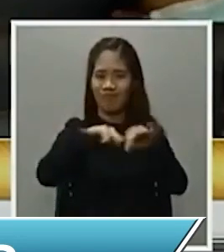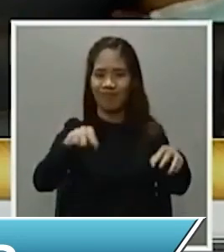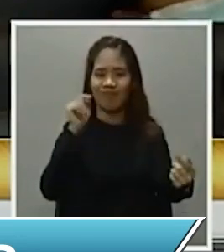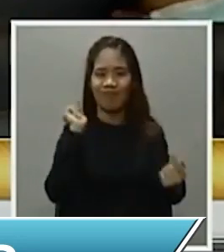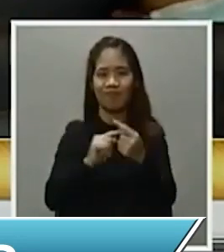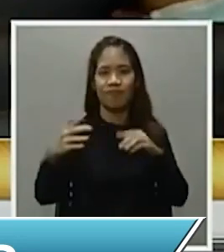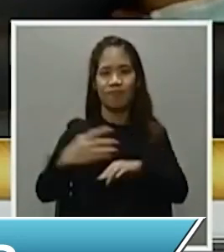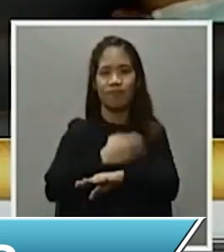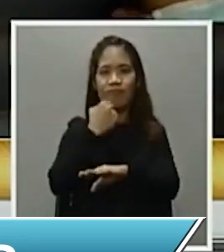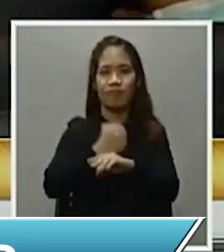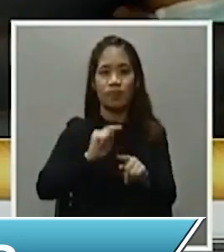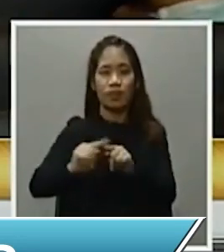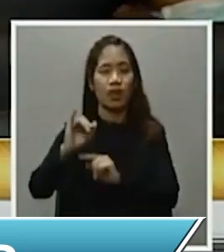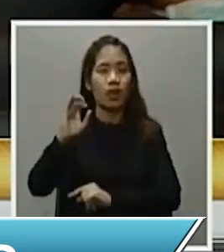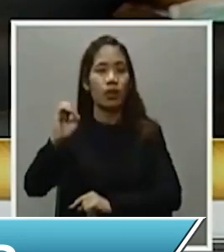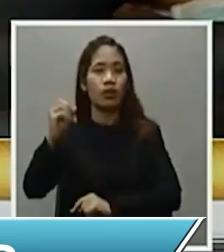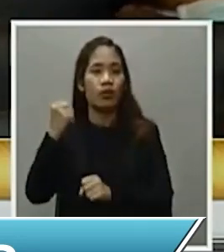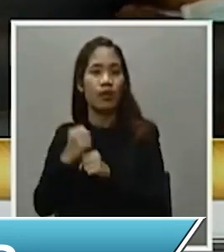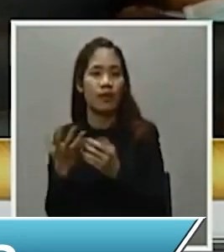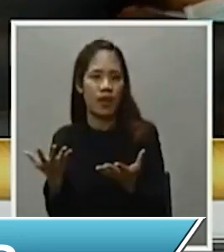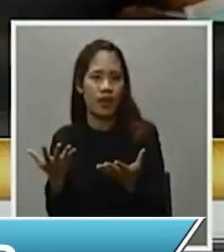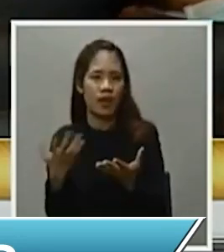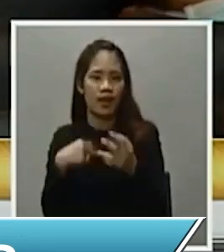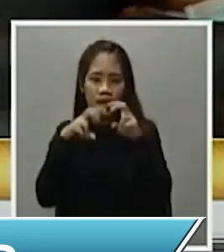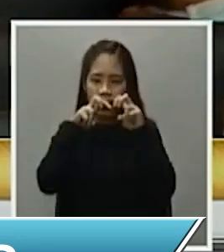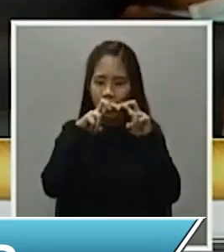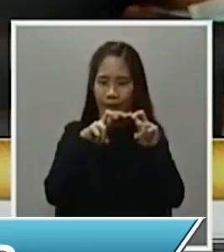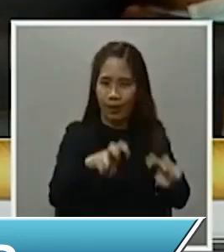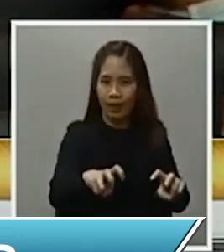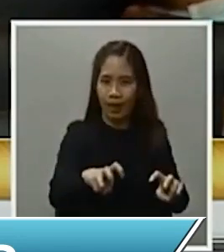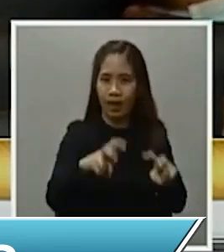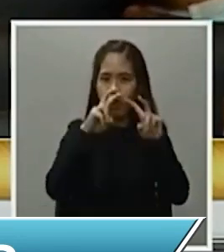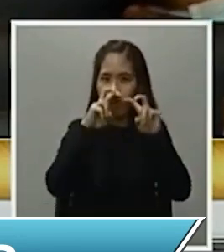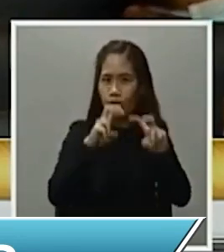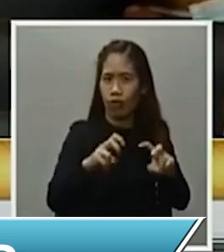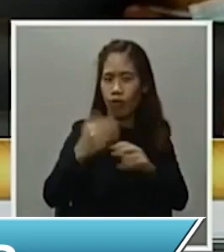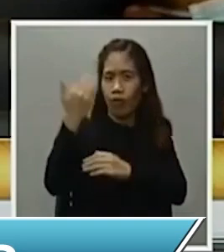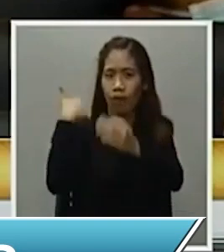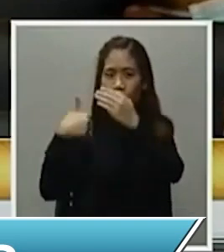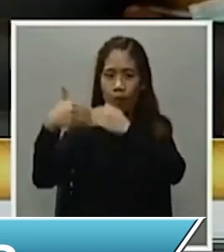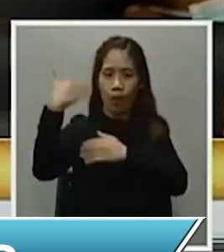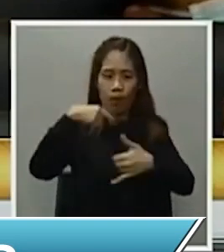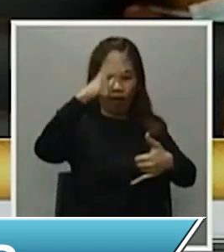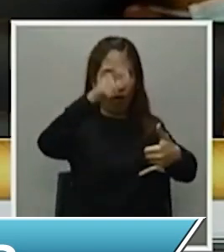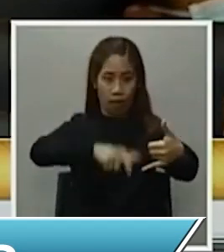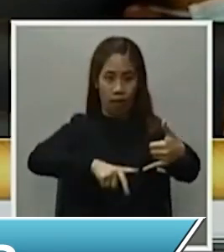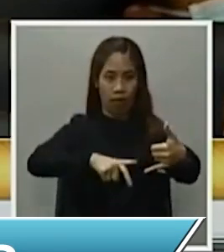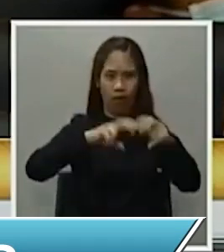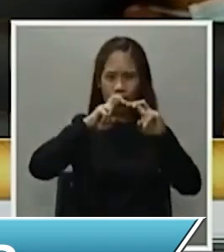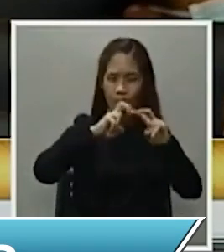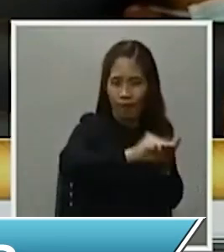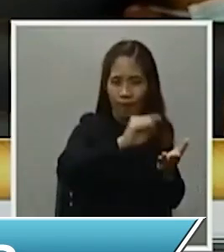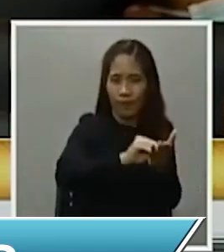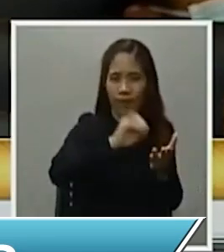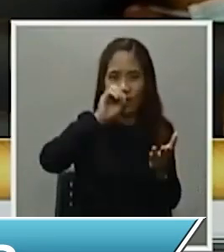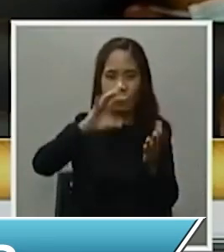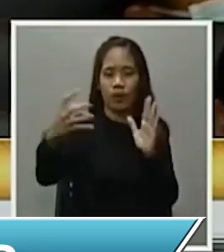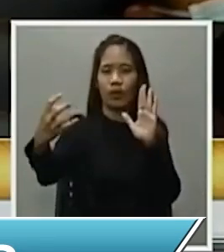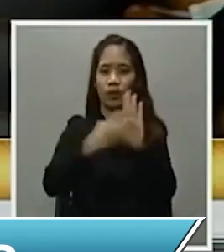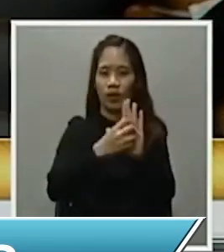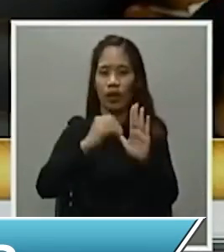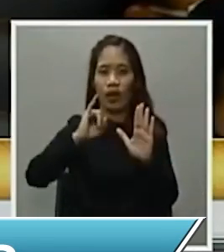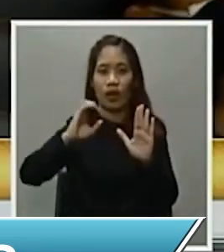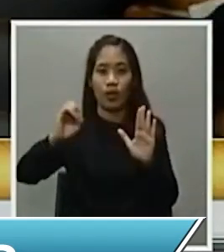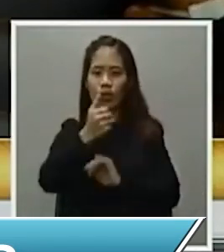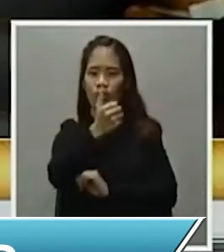การใช้บริษัทเอกชนที่ชื่อว่าอักษรย่อพอพานเอามาทำข่าวใส่ร้ายพรรคการเมืองฝ่ายตรงข้ามทำ